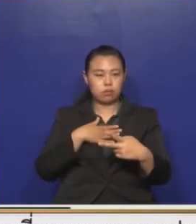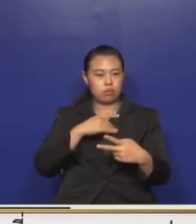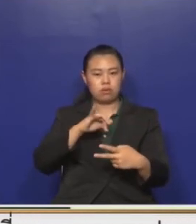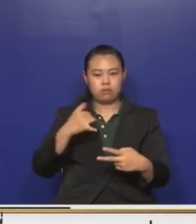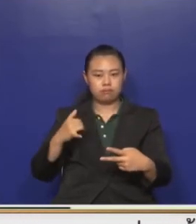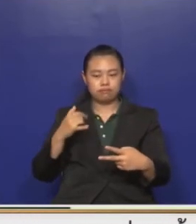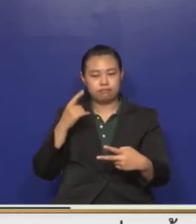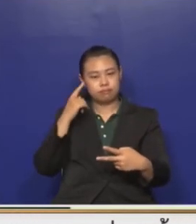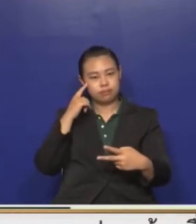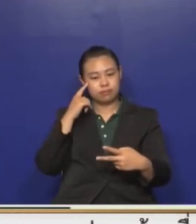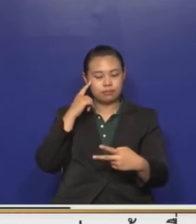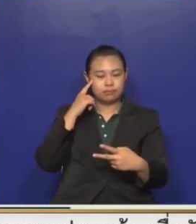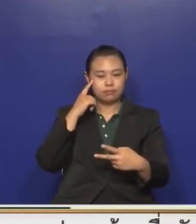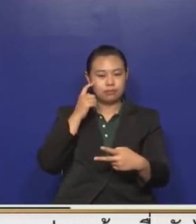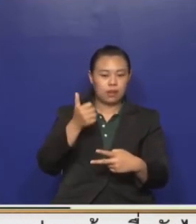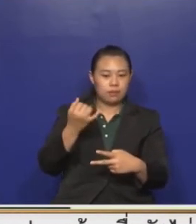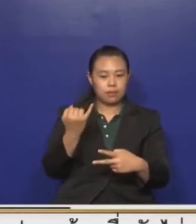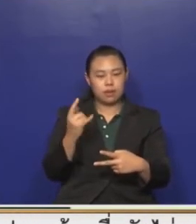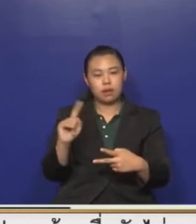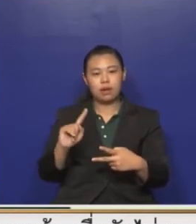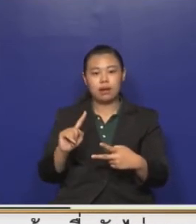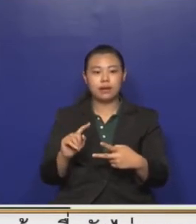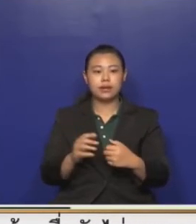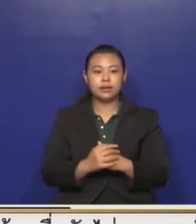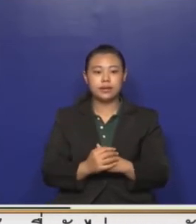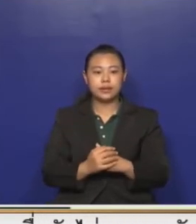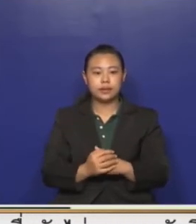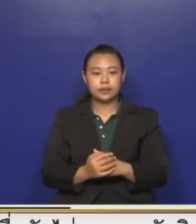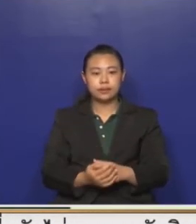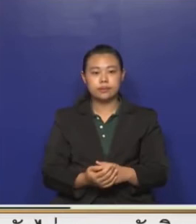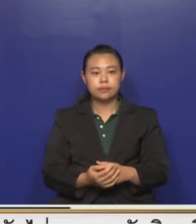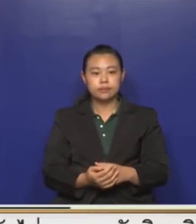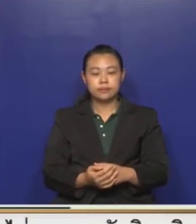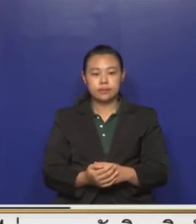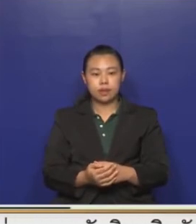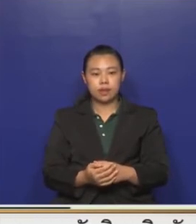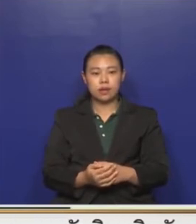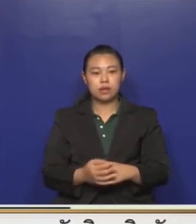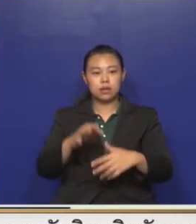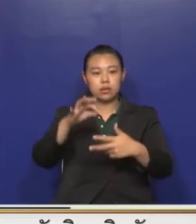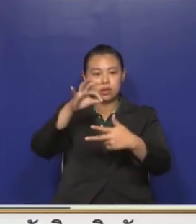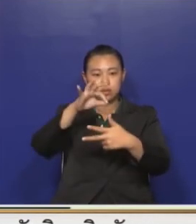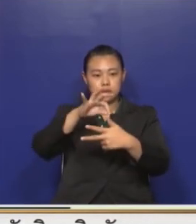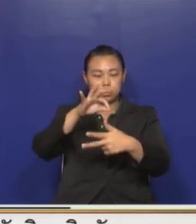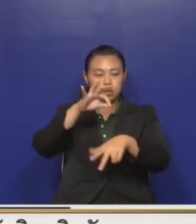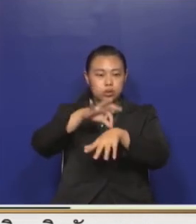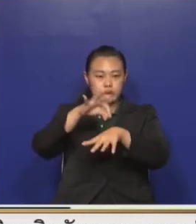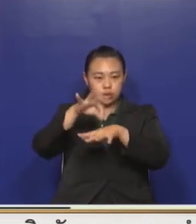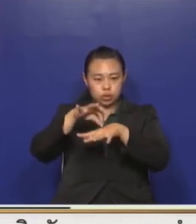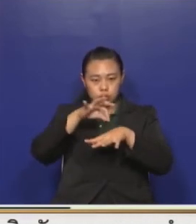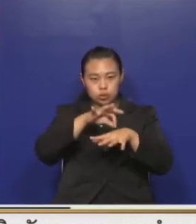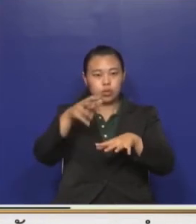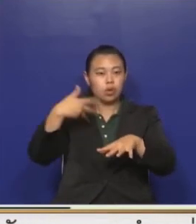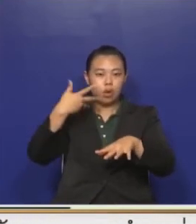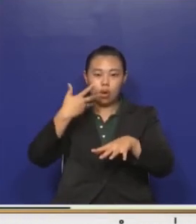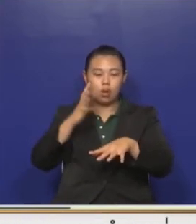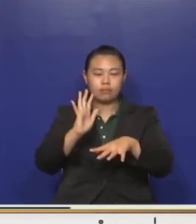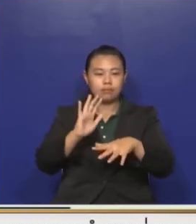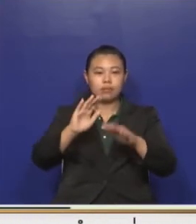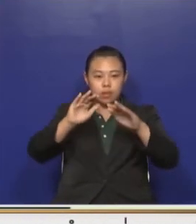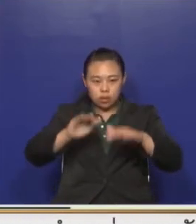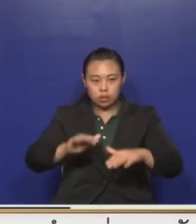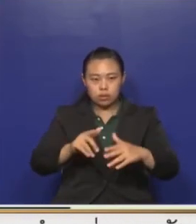นเป็ไปอย่างตัวชุยวดนี้หรอไม่ต compressed NXT ท่านพูไปแล้วค ผมกบอกไปแล้วนั่เปข้อที่ 2